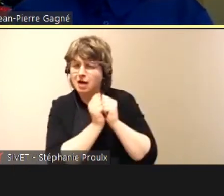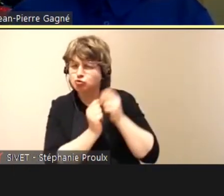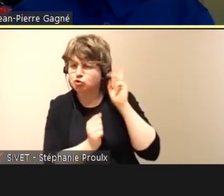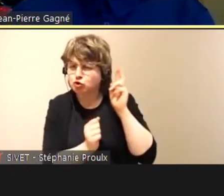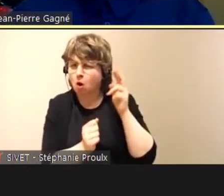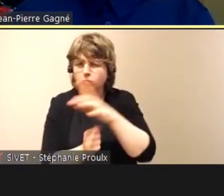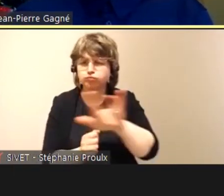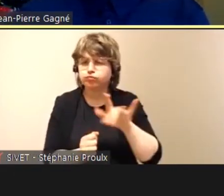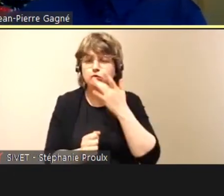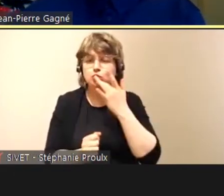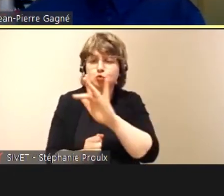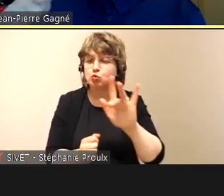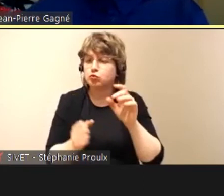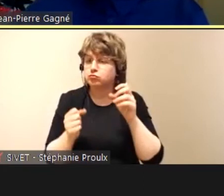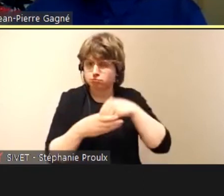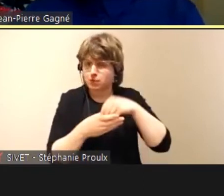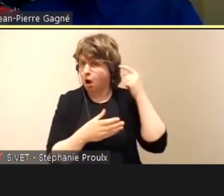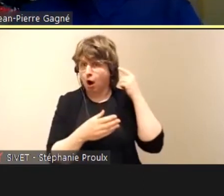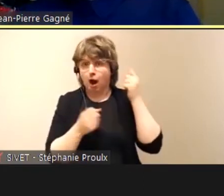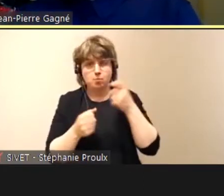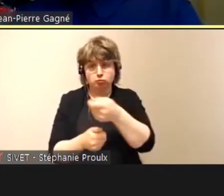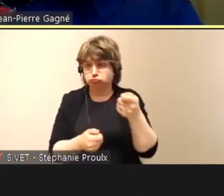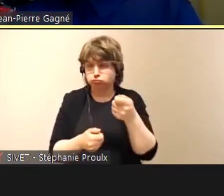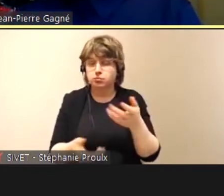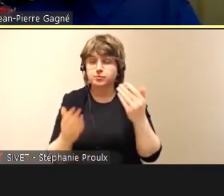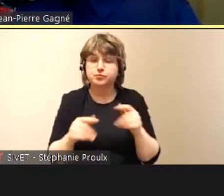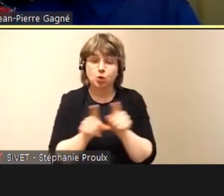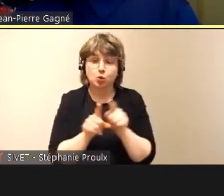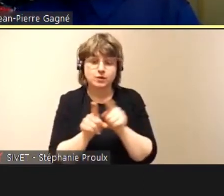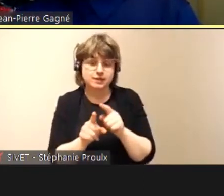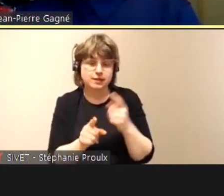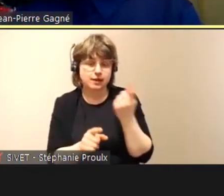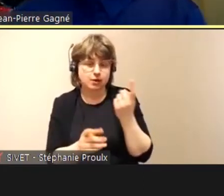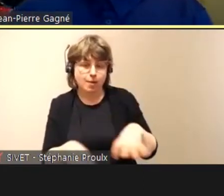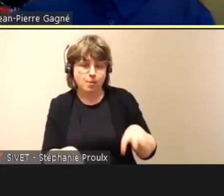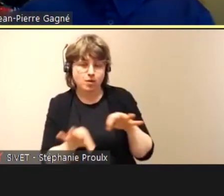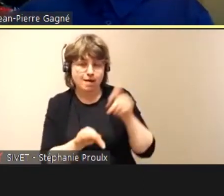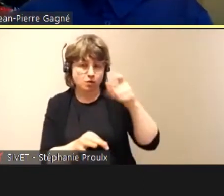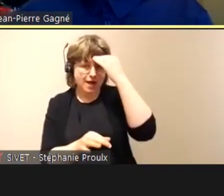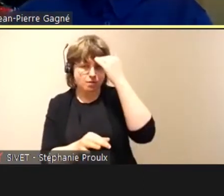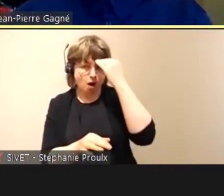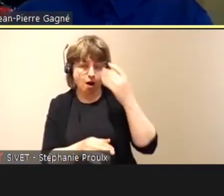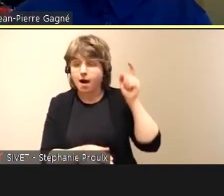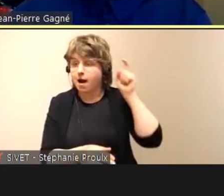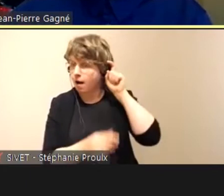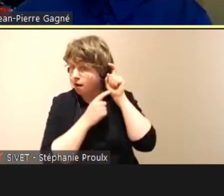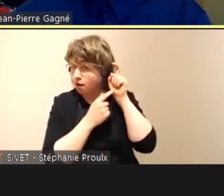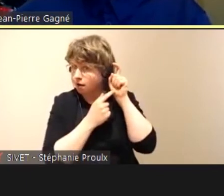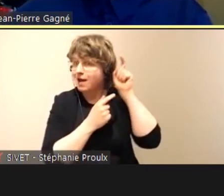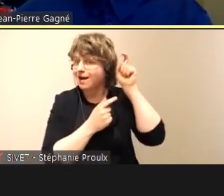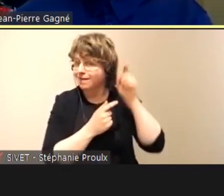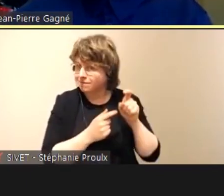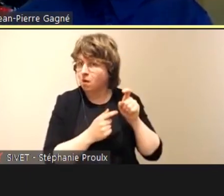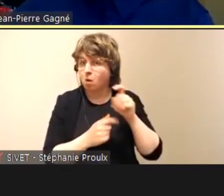qui est présenté dans l'oreille de la personne. Une chose importante à bien réaliser, c'est que des aides auditives ils doivent être